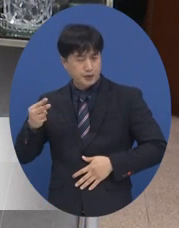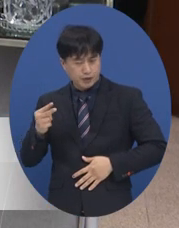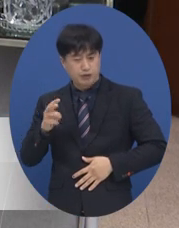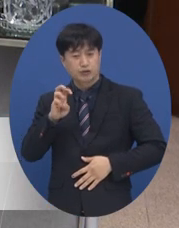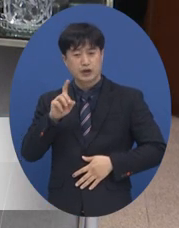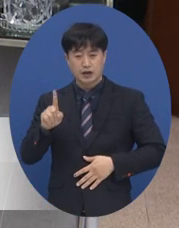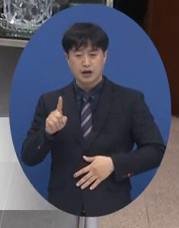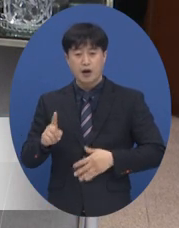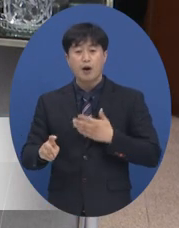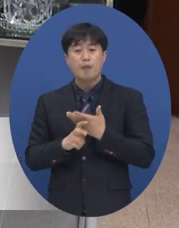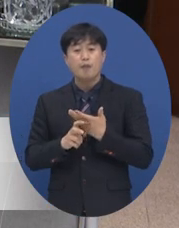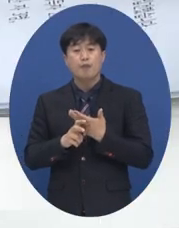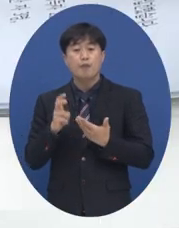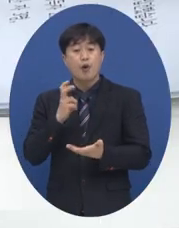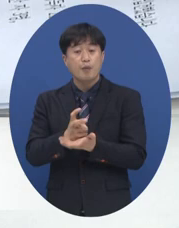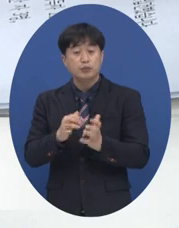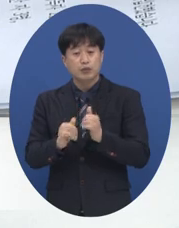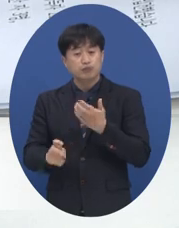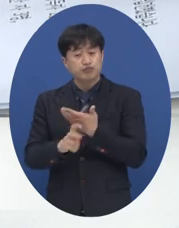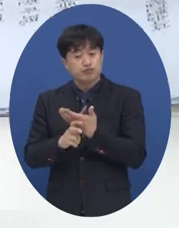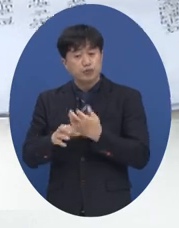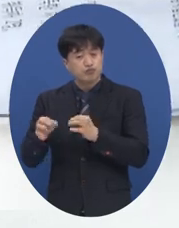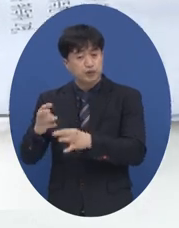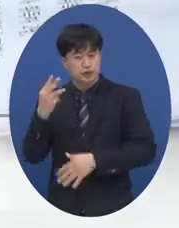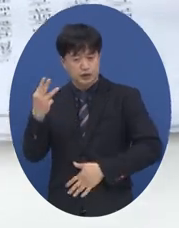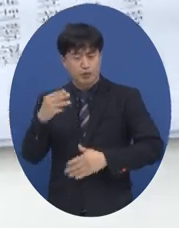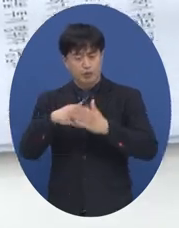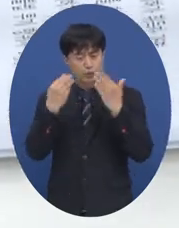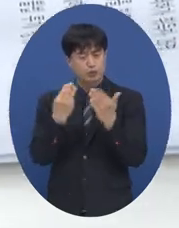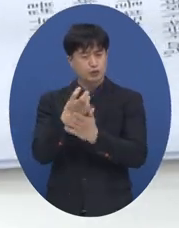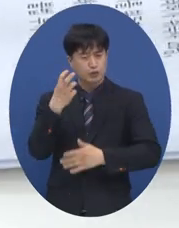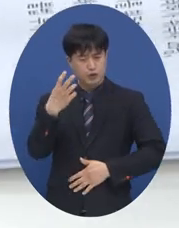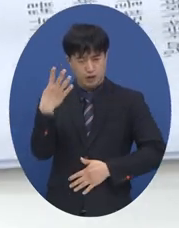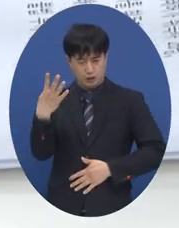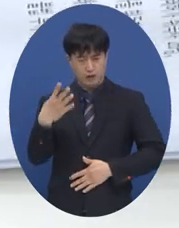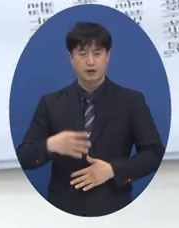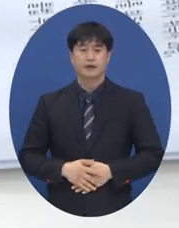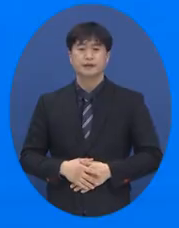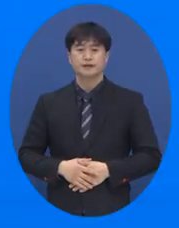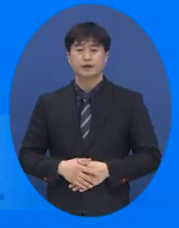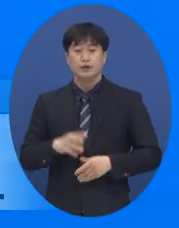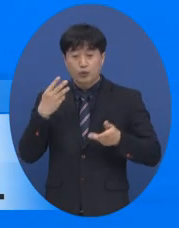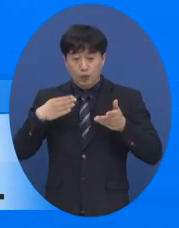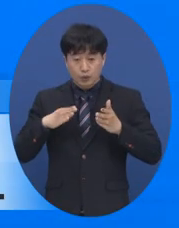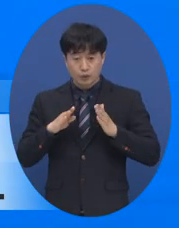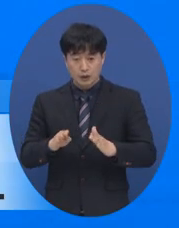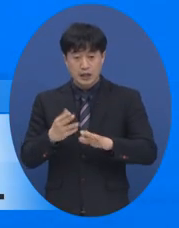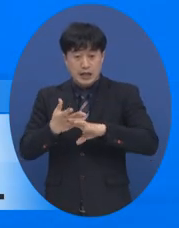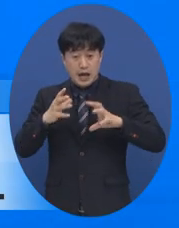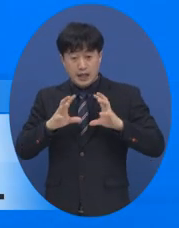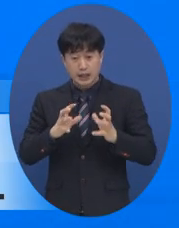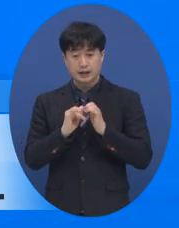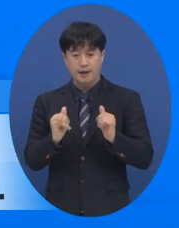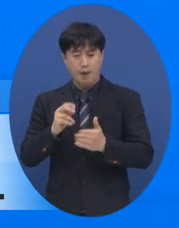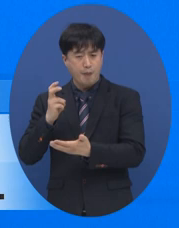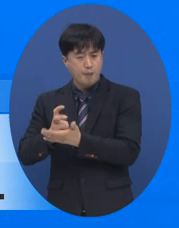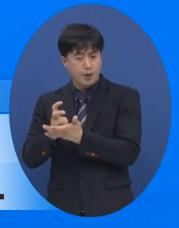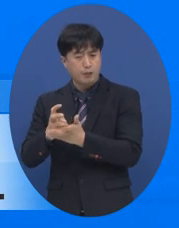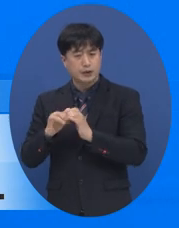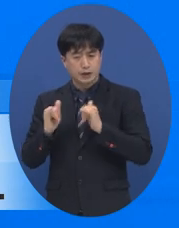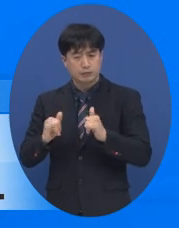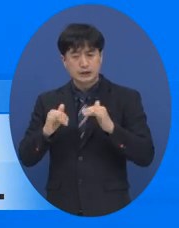31건, 법인을 이용한 불법 투기 행위 3건 등 총 34건입니다. 경기도는 외국인과